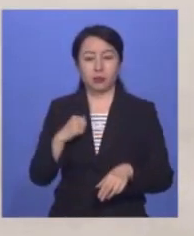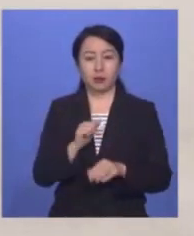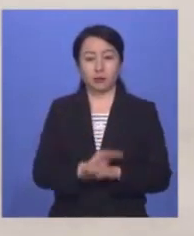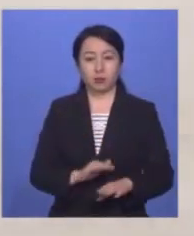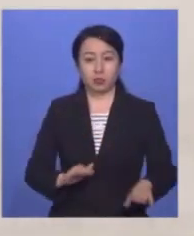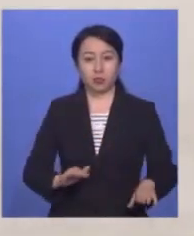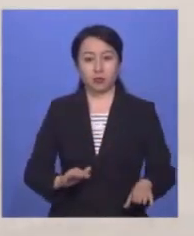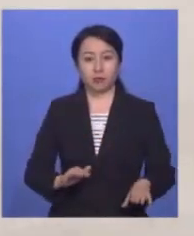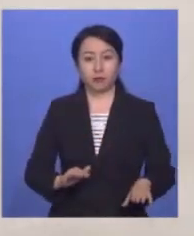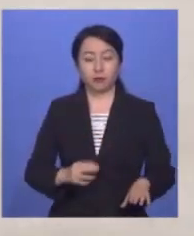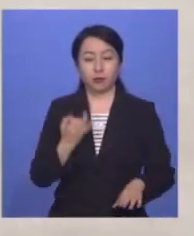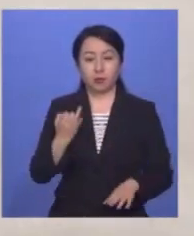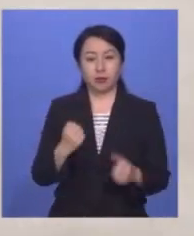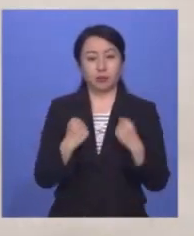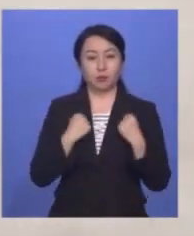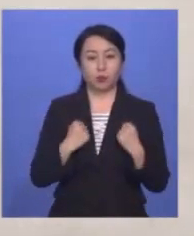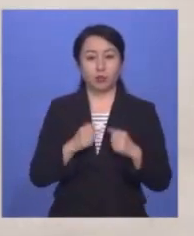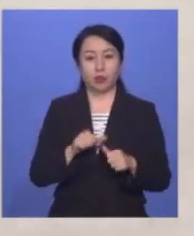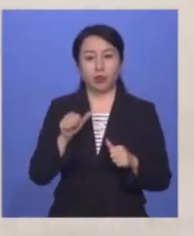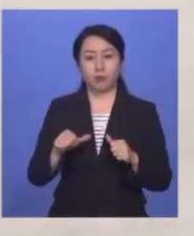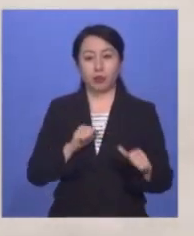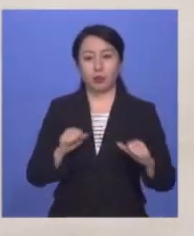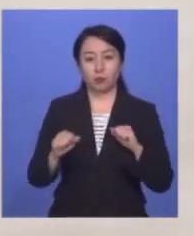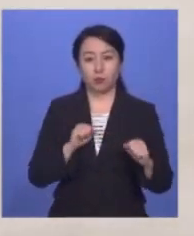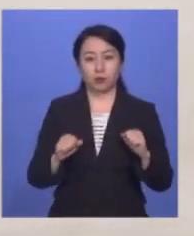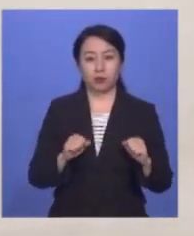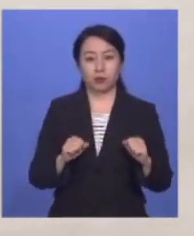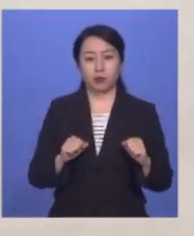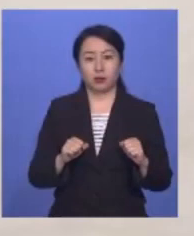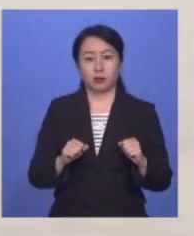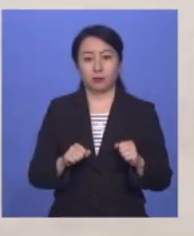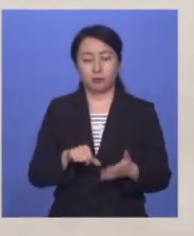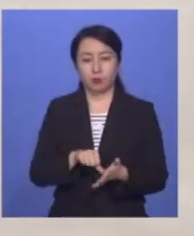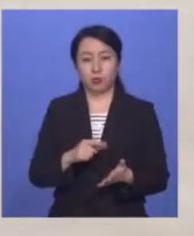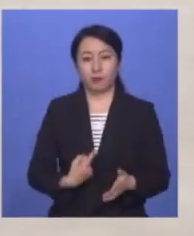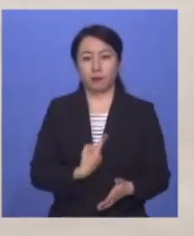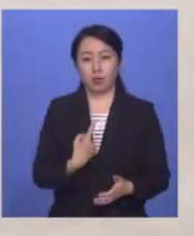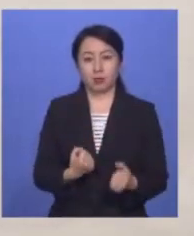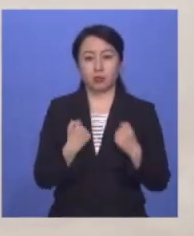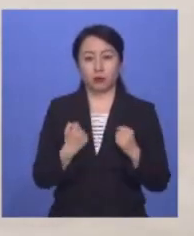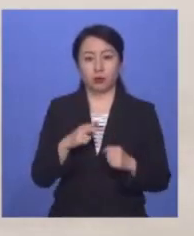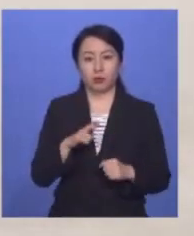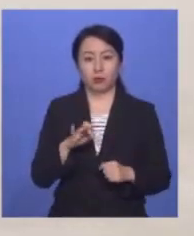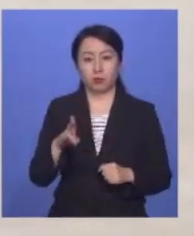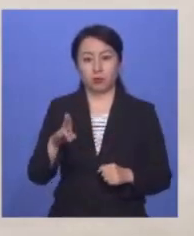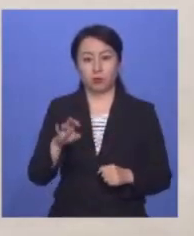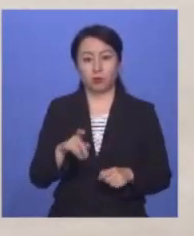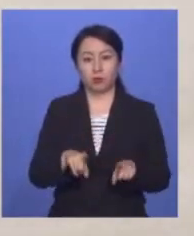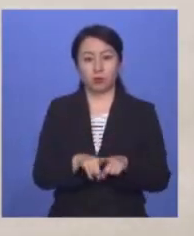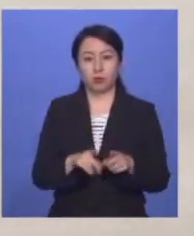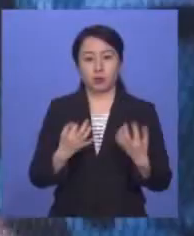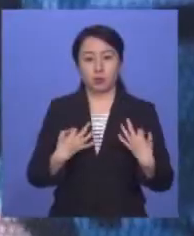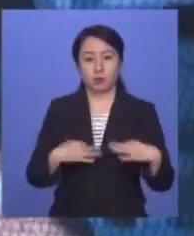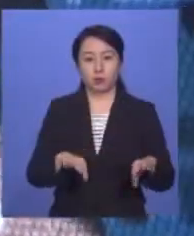детства увлекался спортом, именно кикбоксингом, является кандидатом мастера спорта по кикбоксингу. Также